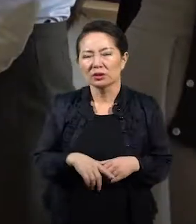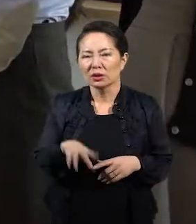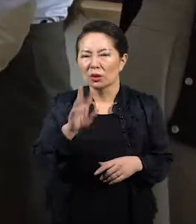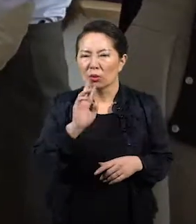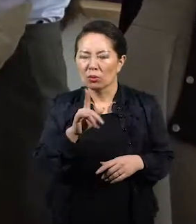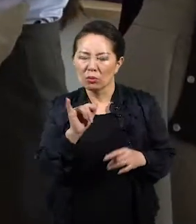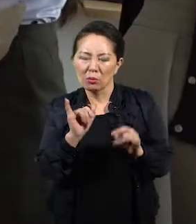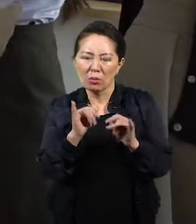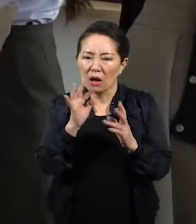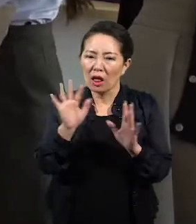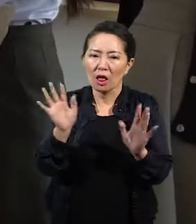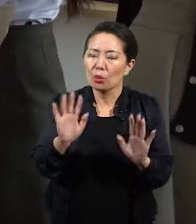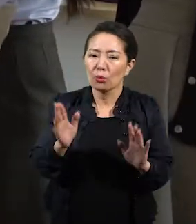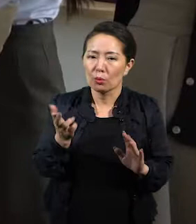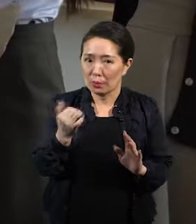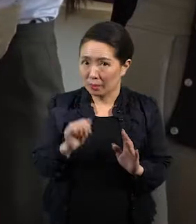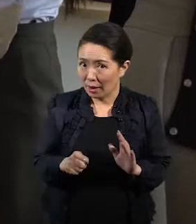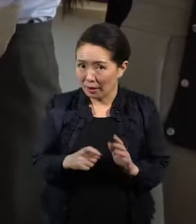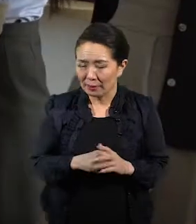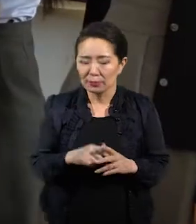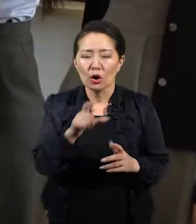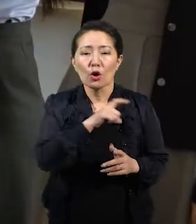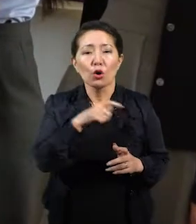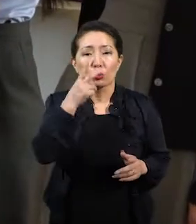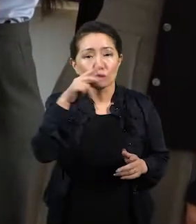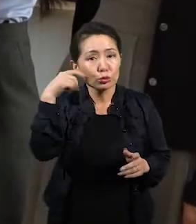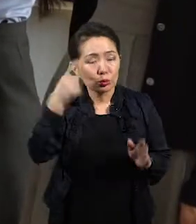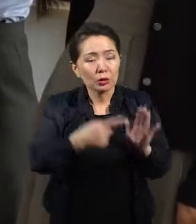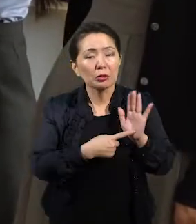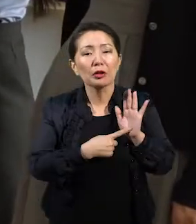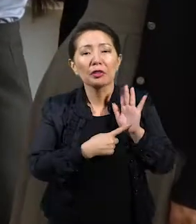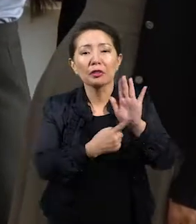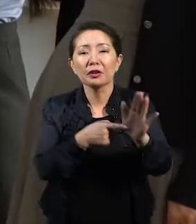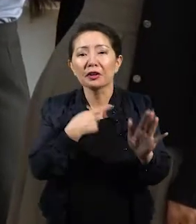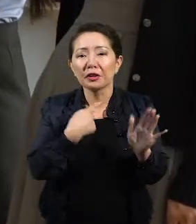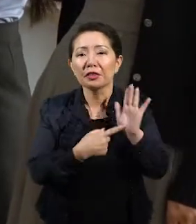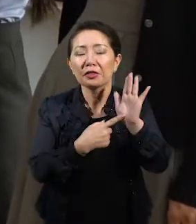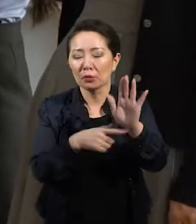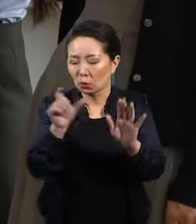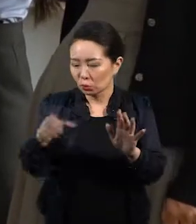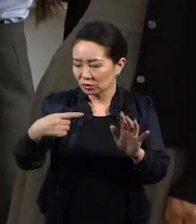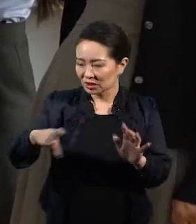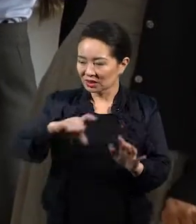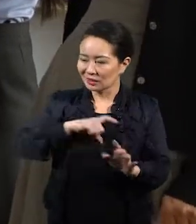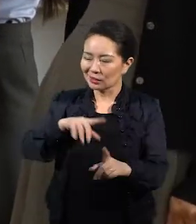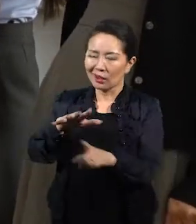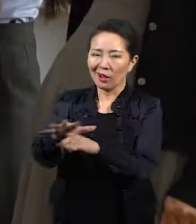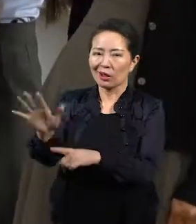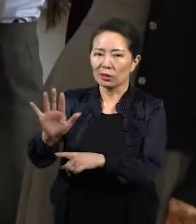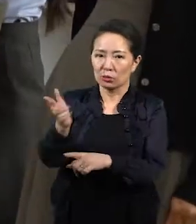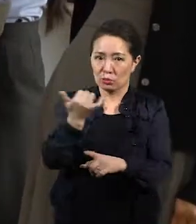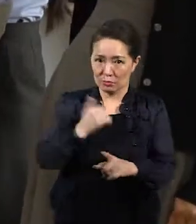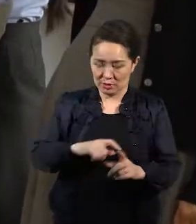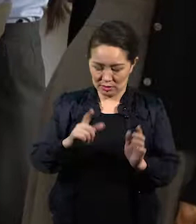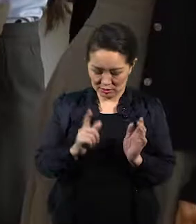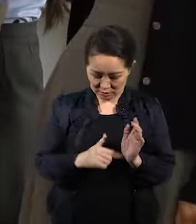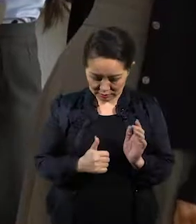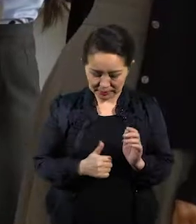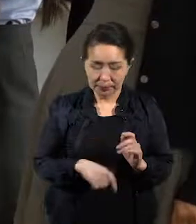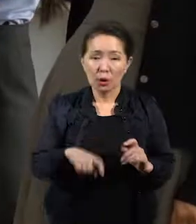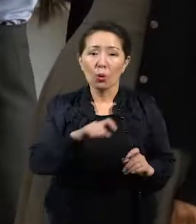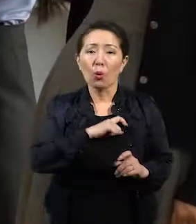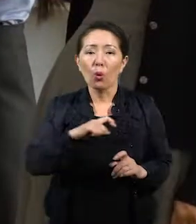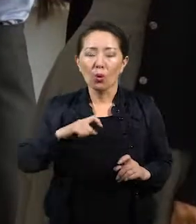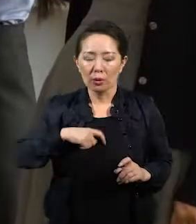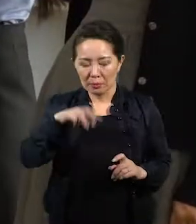үг хэлэхгүй байх. Тэгээд өөрийнхөө үзэл бодлоо илэрхийлж ингээд бусдын ирэхэд хаалтахгүй байх. Тэгээд ер нь бол